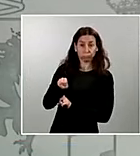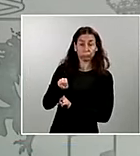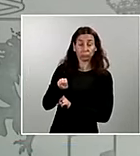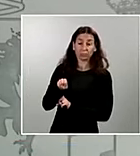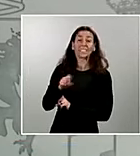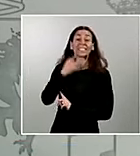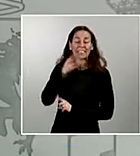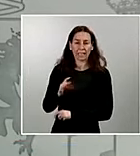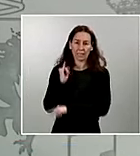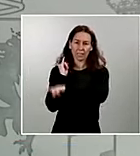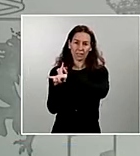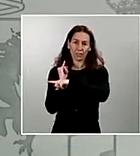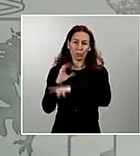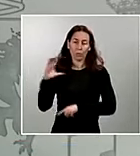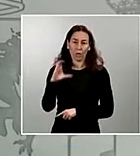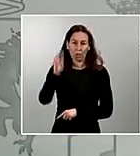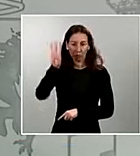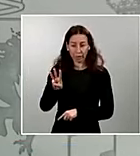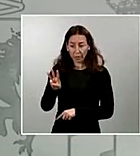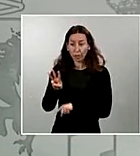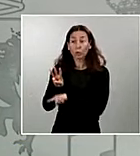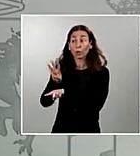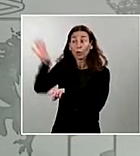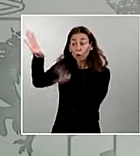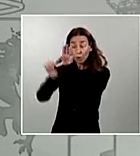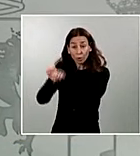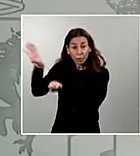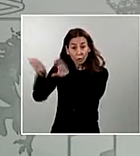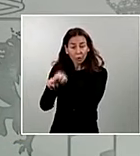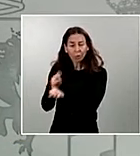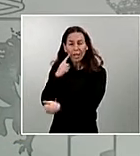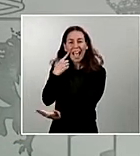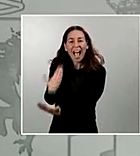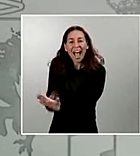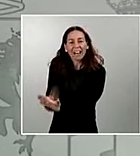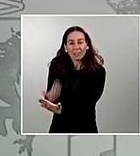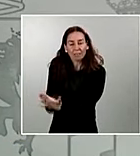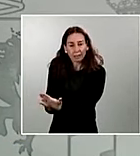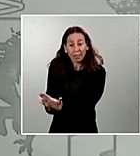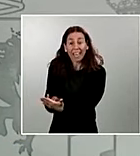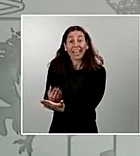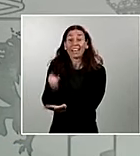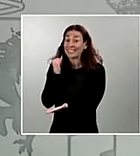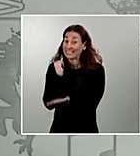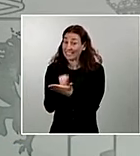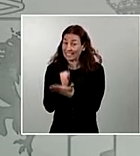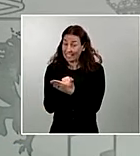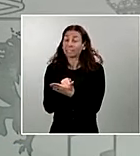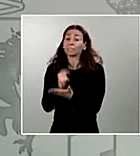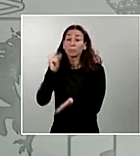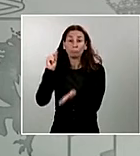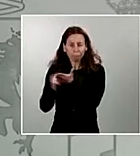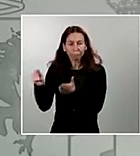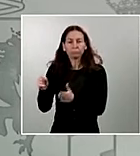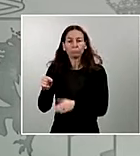это исследовательский центр имени карла 3 которой в данном случае утверждает эти экспресс-тесты он следует правилам и требованиям